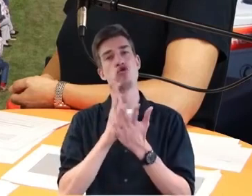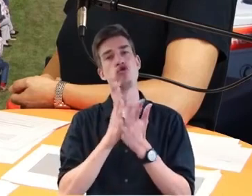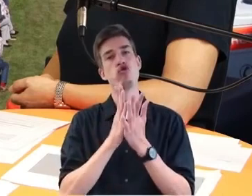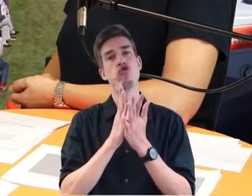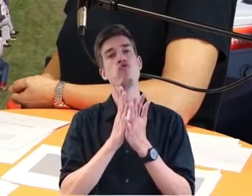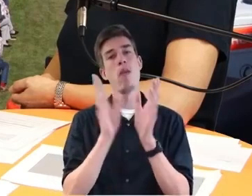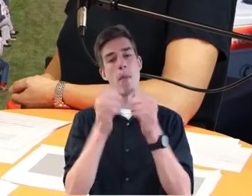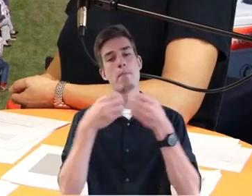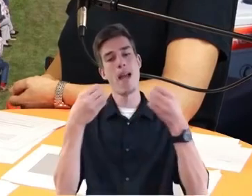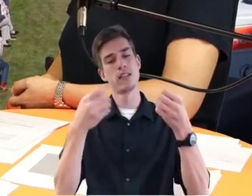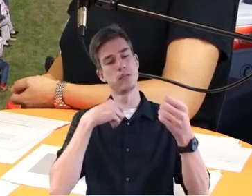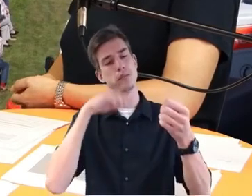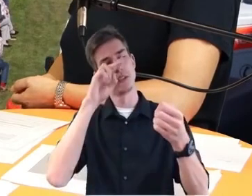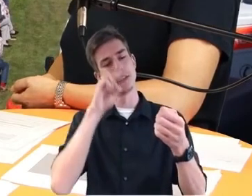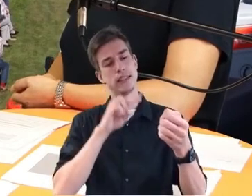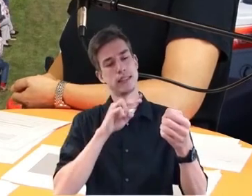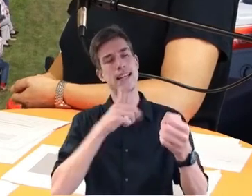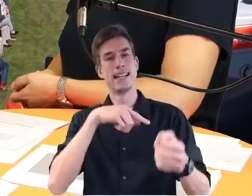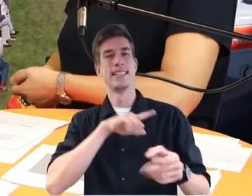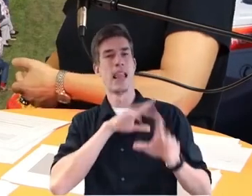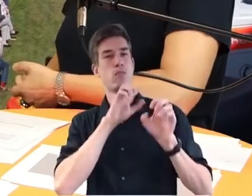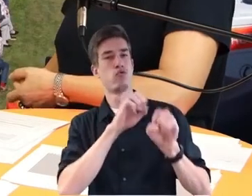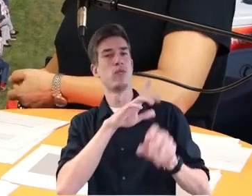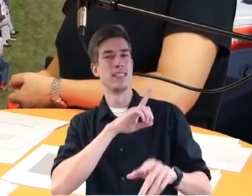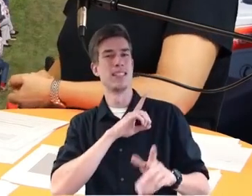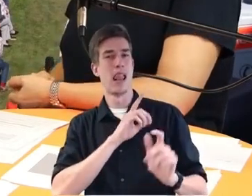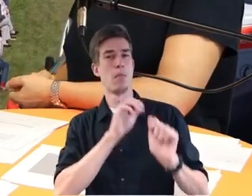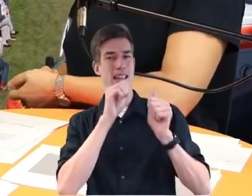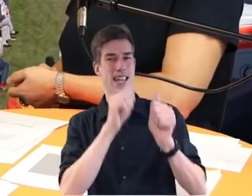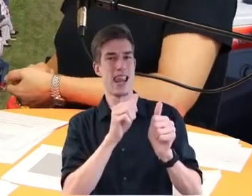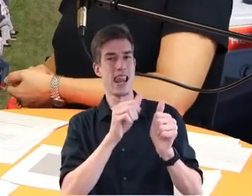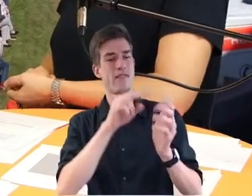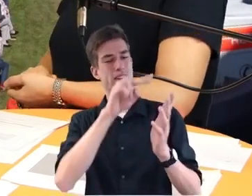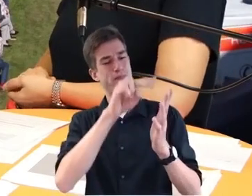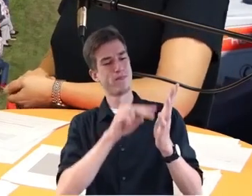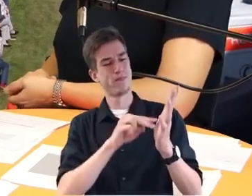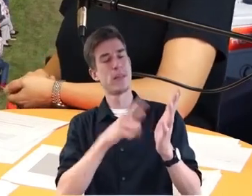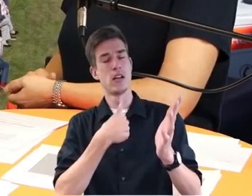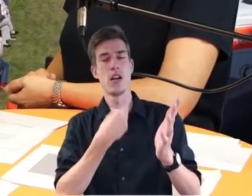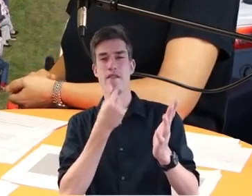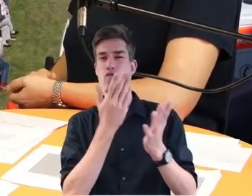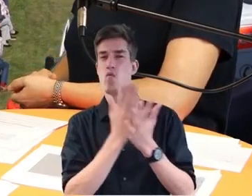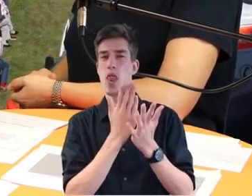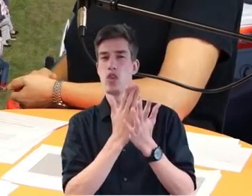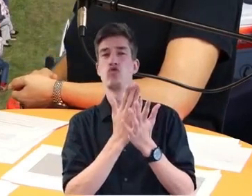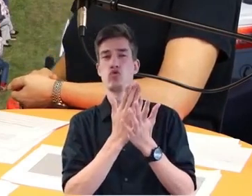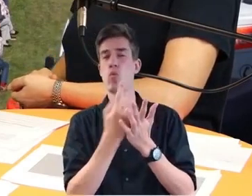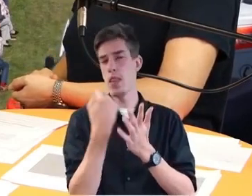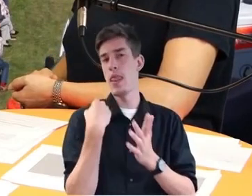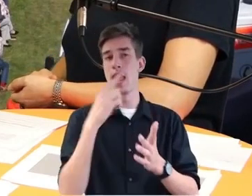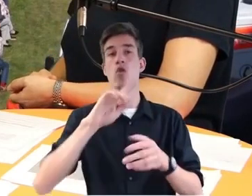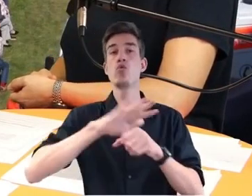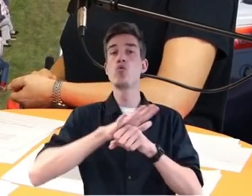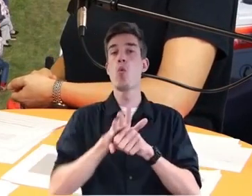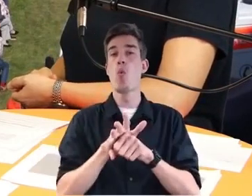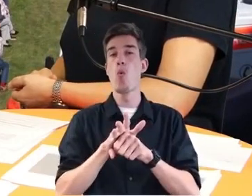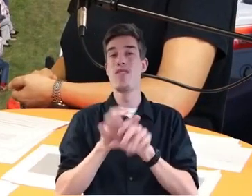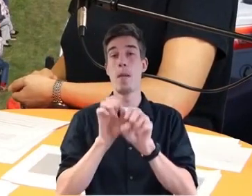Magazin geworfen, das Sie noch mit haben, Selbstschutz, Selbsthilfe. Das hatten wir ja auch unter dem Eindruck der Corona-Pandemie